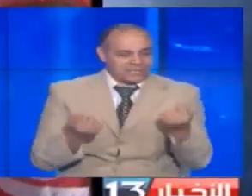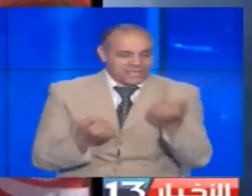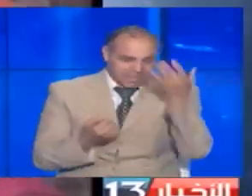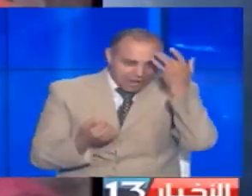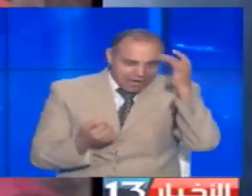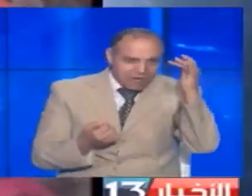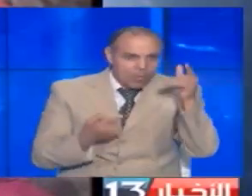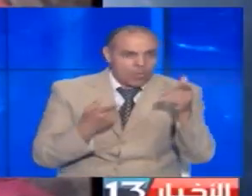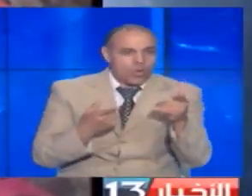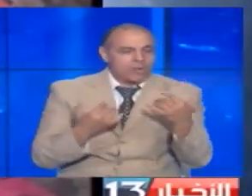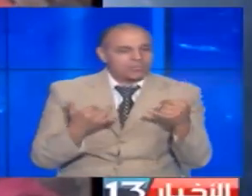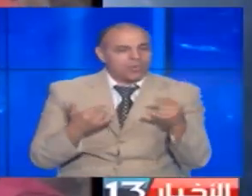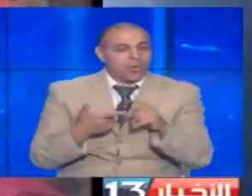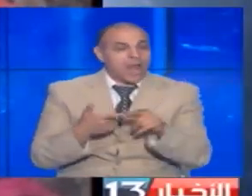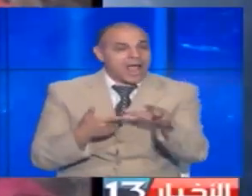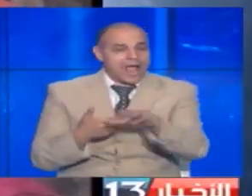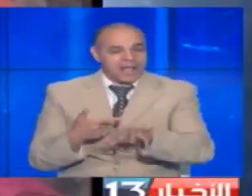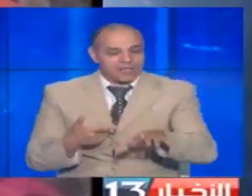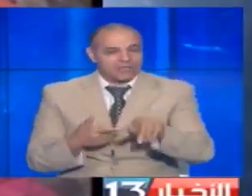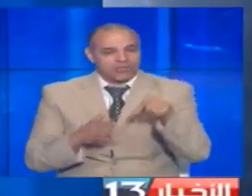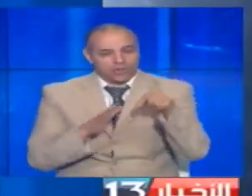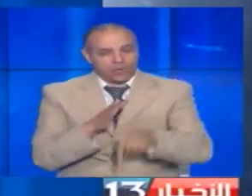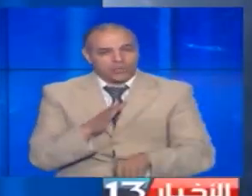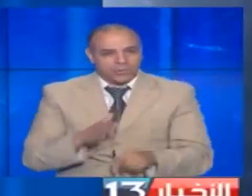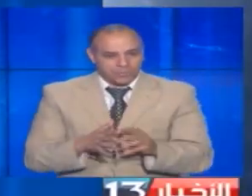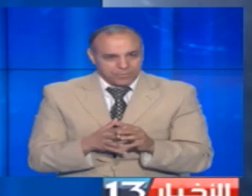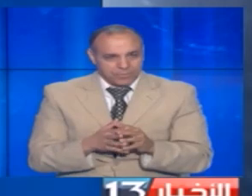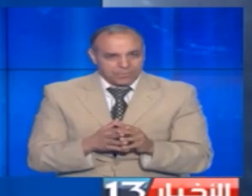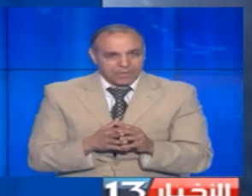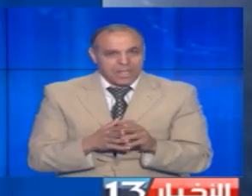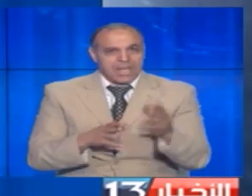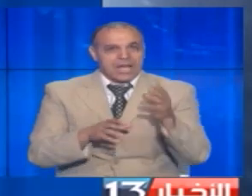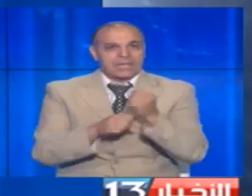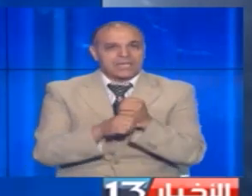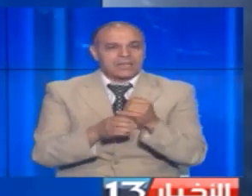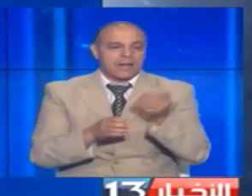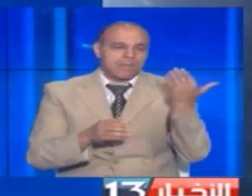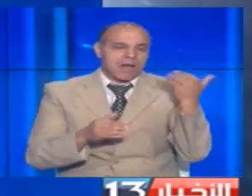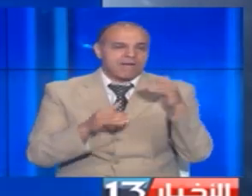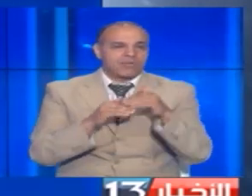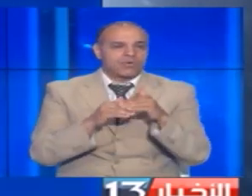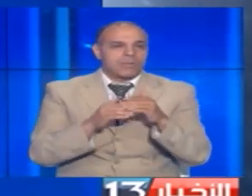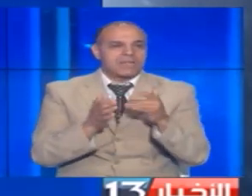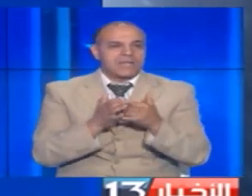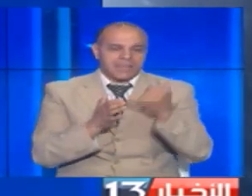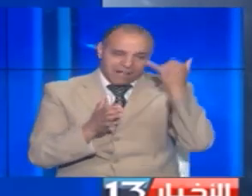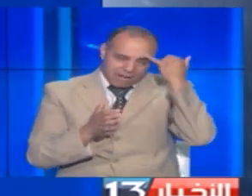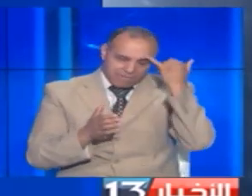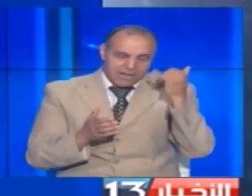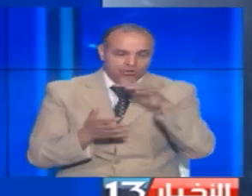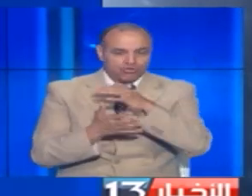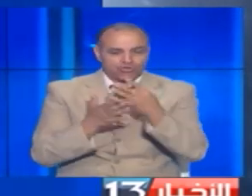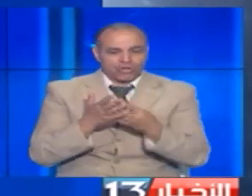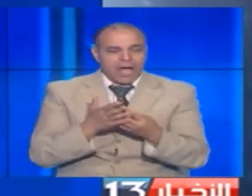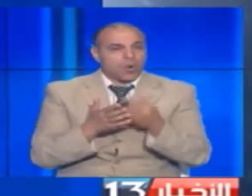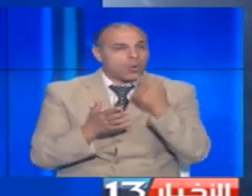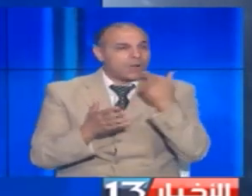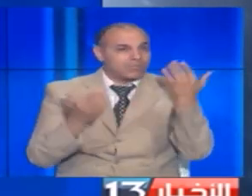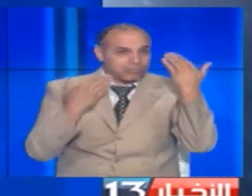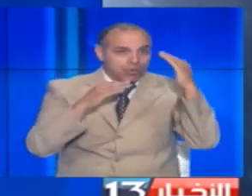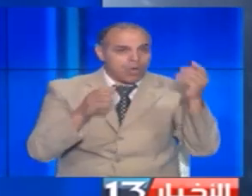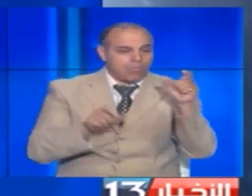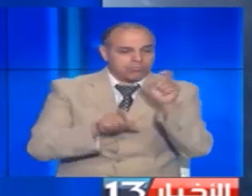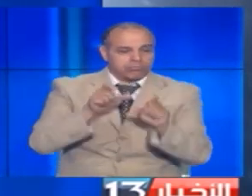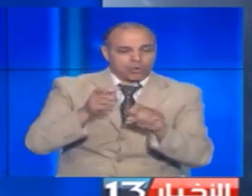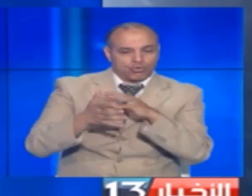والترفيهيه بهذه الجهه احتضنت مساء امس مدينه الثقافه ليله الشعر المهجري اثبتها نخبه